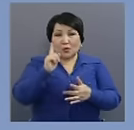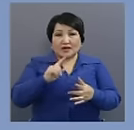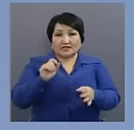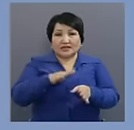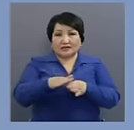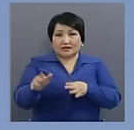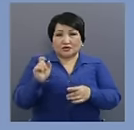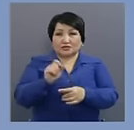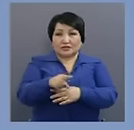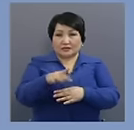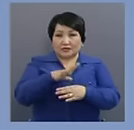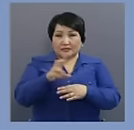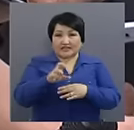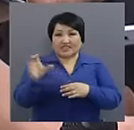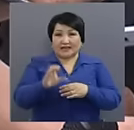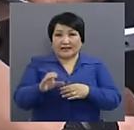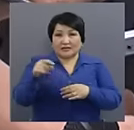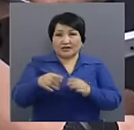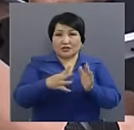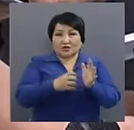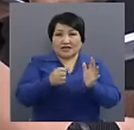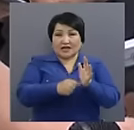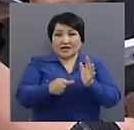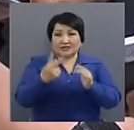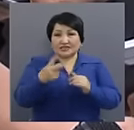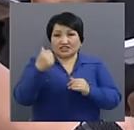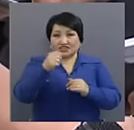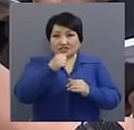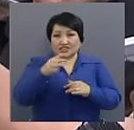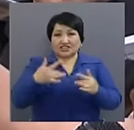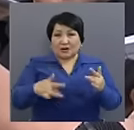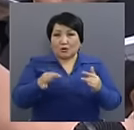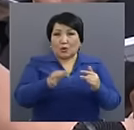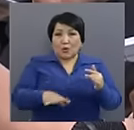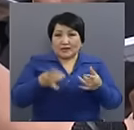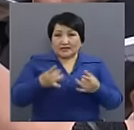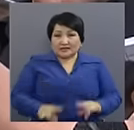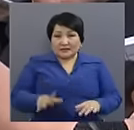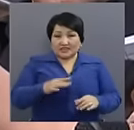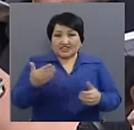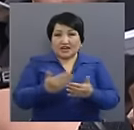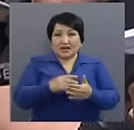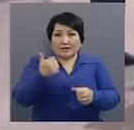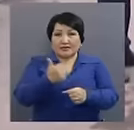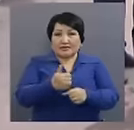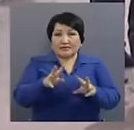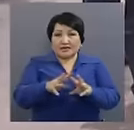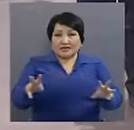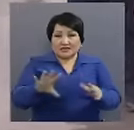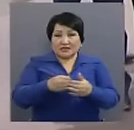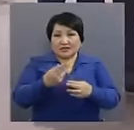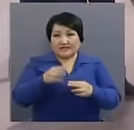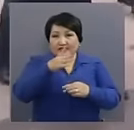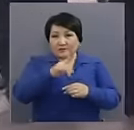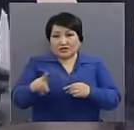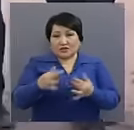болатын. Бақытжан Сағынтаев 1963 жылы Жамбыл облысында дүниеге келген. Жаңа премьер-министр осы уақытқа дейін түрлі қызметтерді